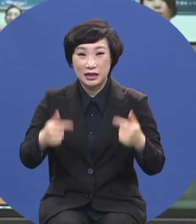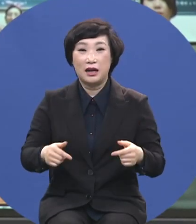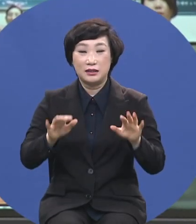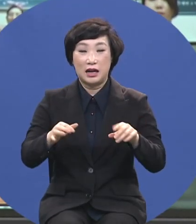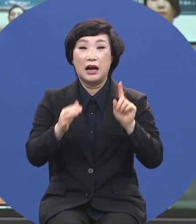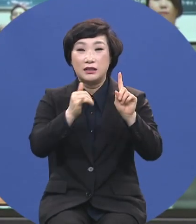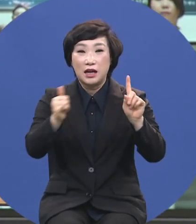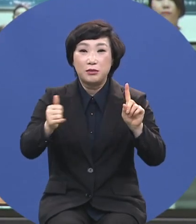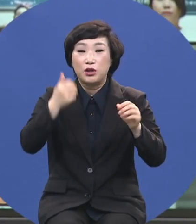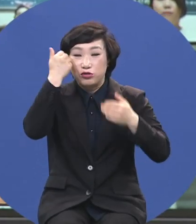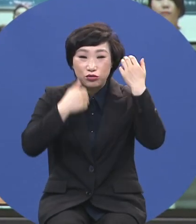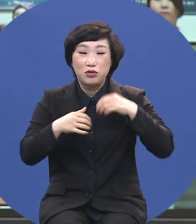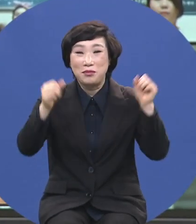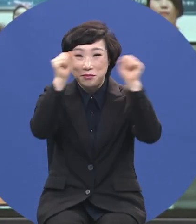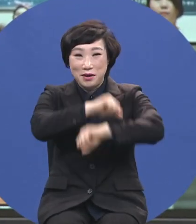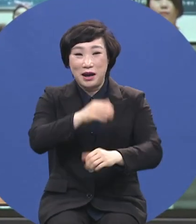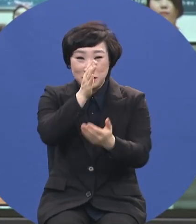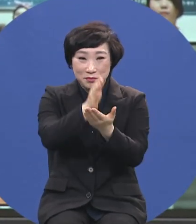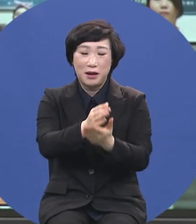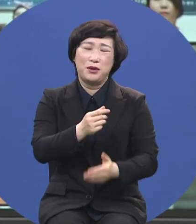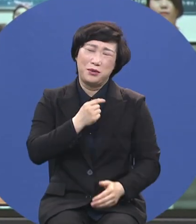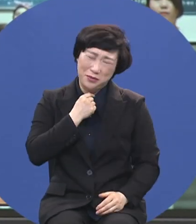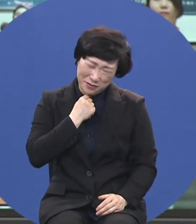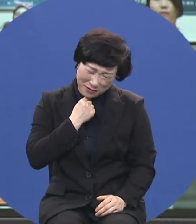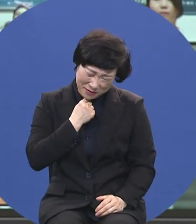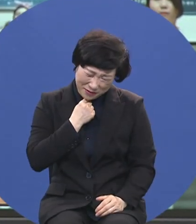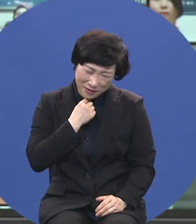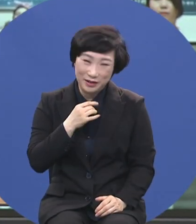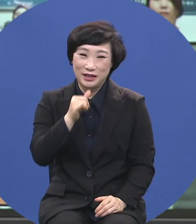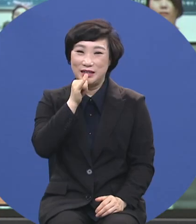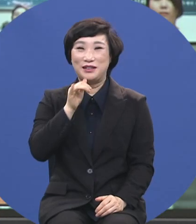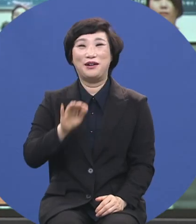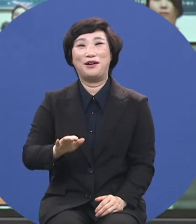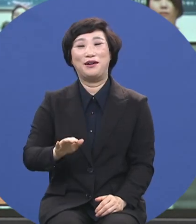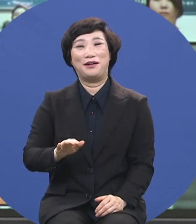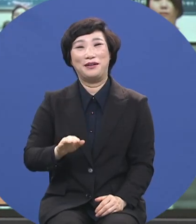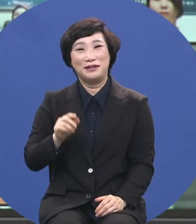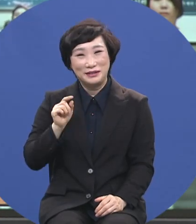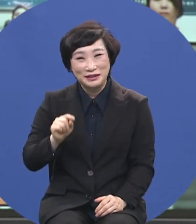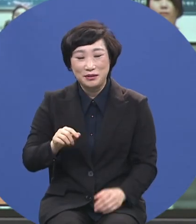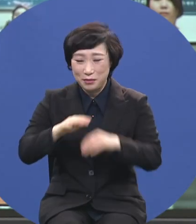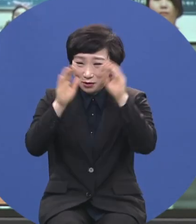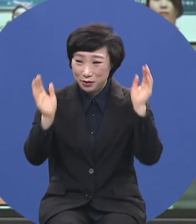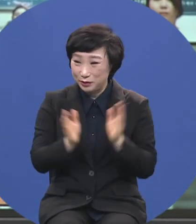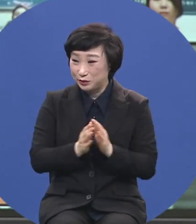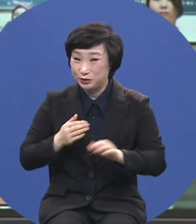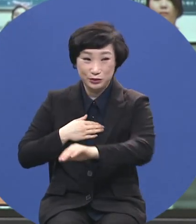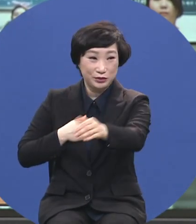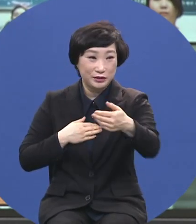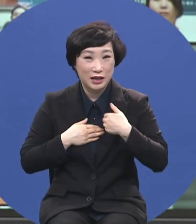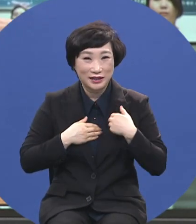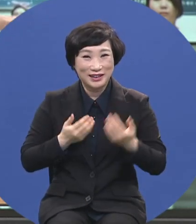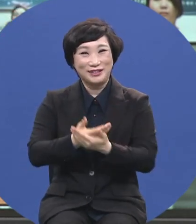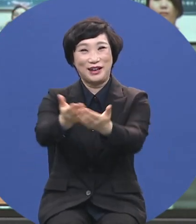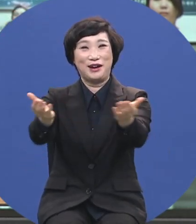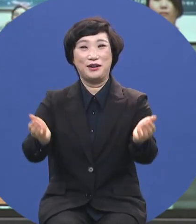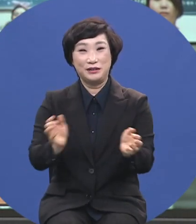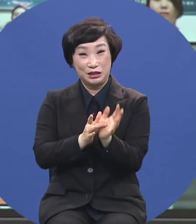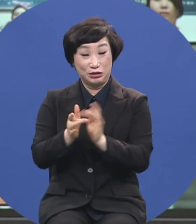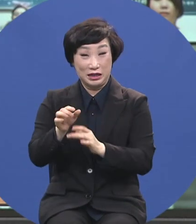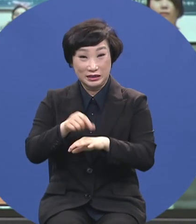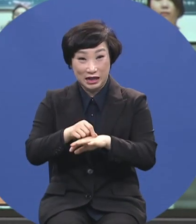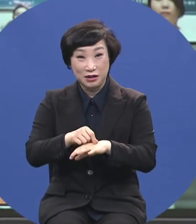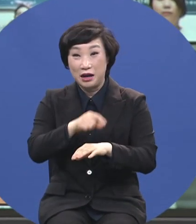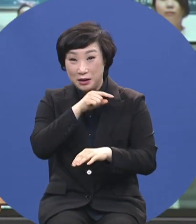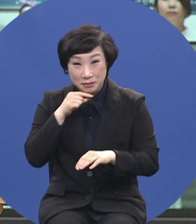사람도 멸망하지 않기를 간절히 바라는 마음으로 모두에게 다 자기 살과